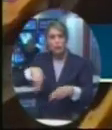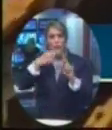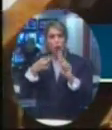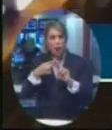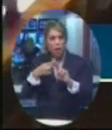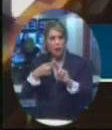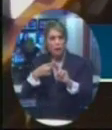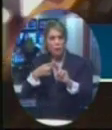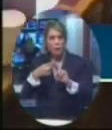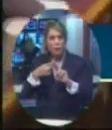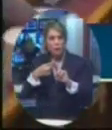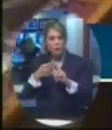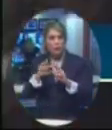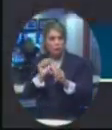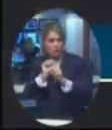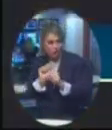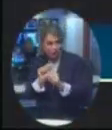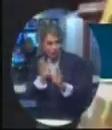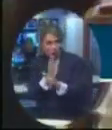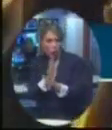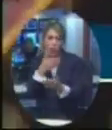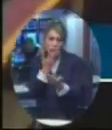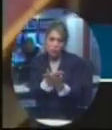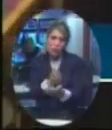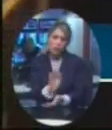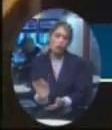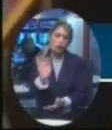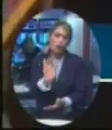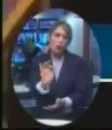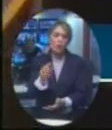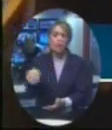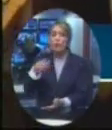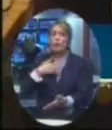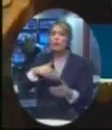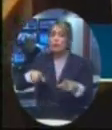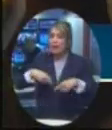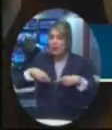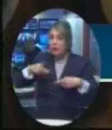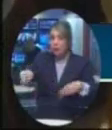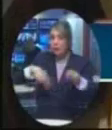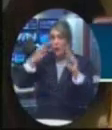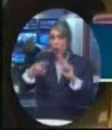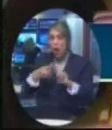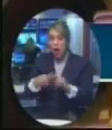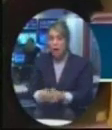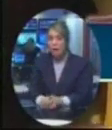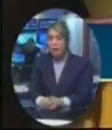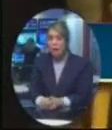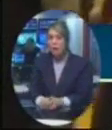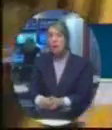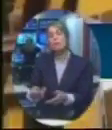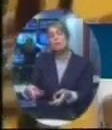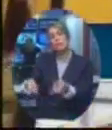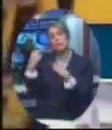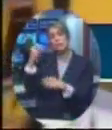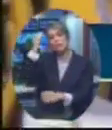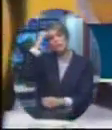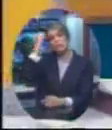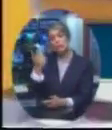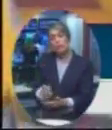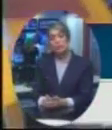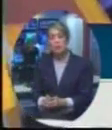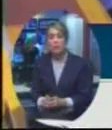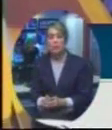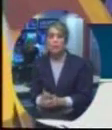מתחת לטרור? אז תציעו את ההצעות שלכם, ואם אתם רוצים לחיות בעולם הזה, אז תחברו איתנו ועם עוד מדינות אחרות ונלחם ביחד